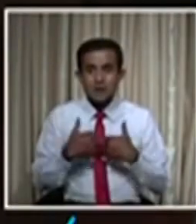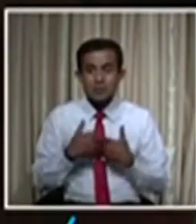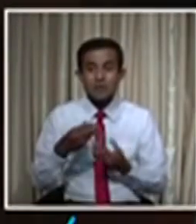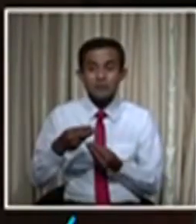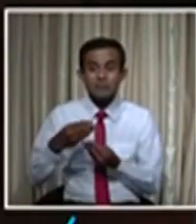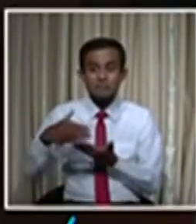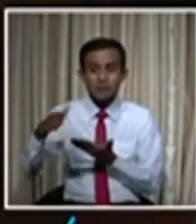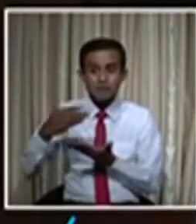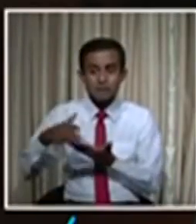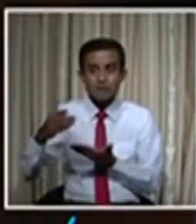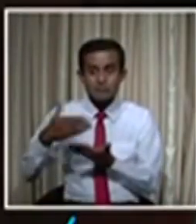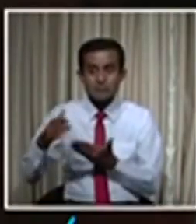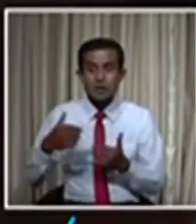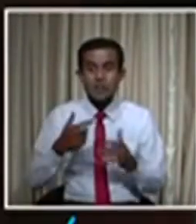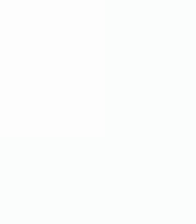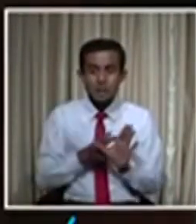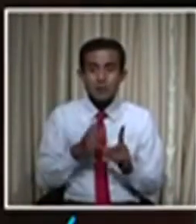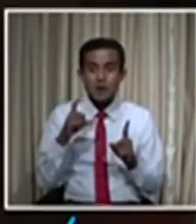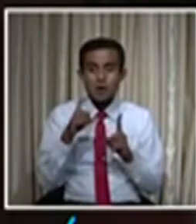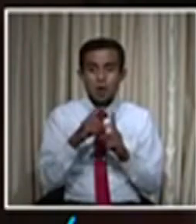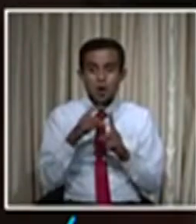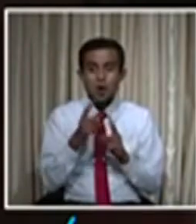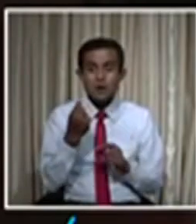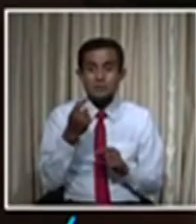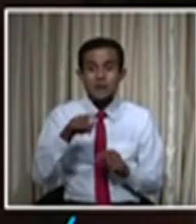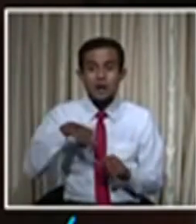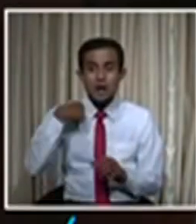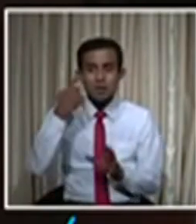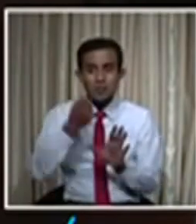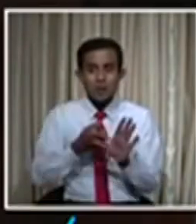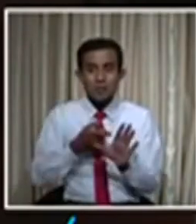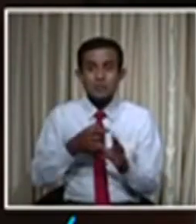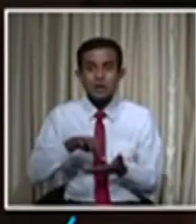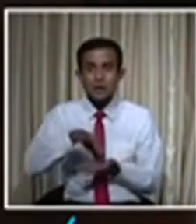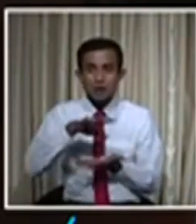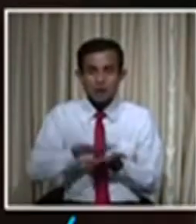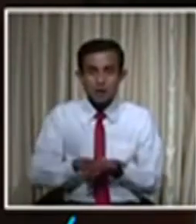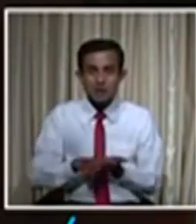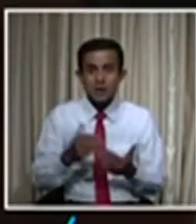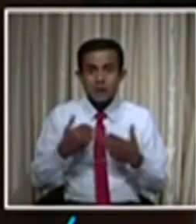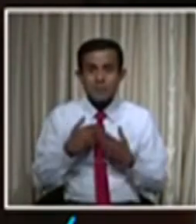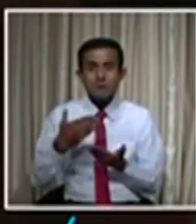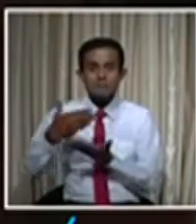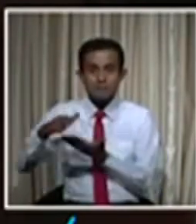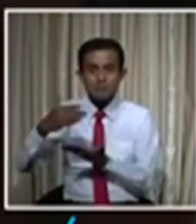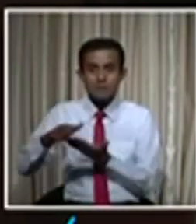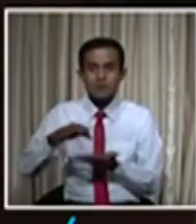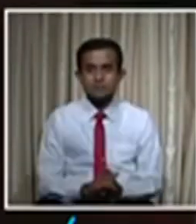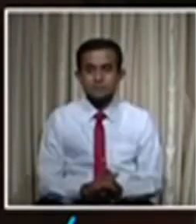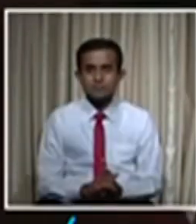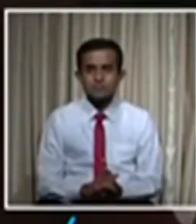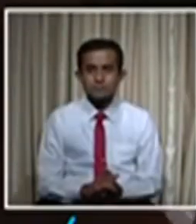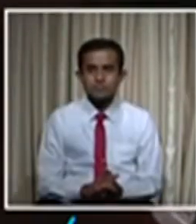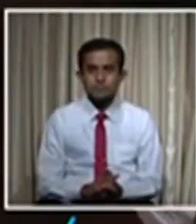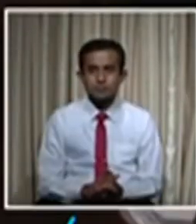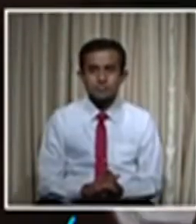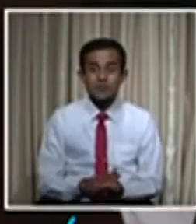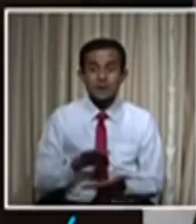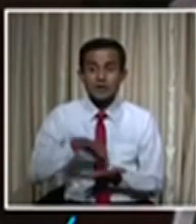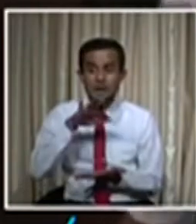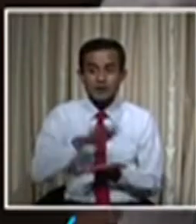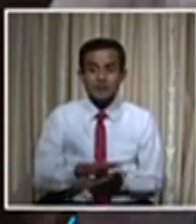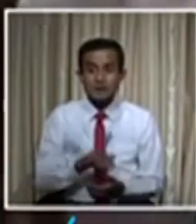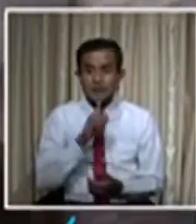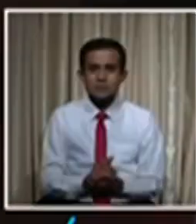ගෙවන්න තියෙන සෑම ඩොලර් එකක්ම ලබන අවුරුද්දේ අනිවාර්යයෙන්ම අපි ගෙවන බව සාතික කරනවා ඒ සාතිකය